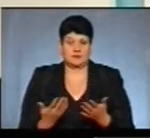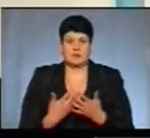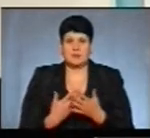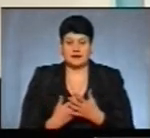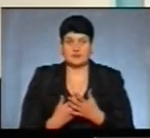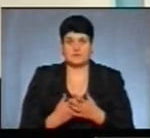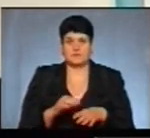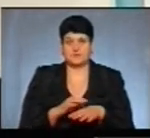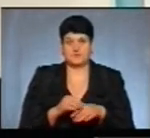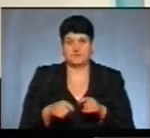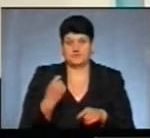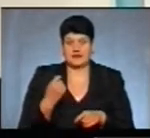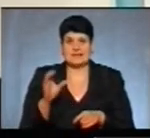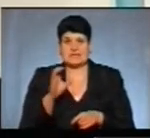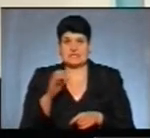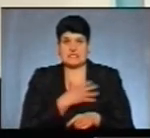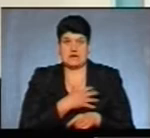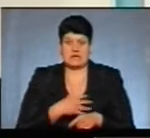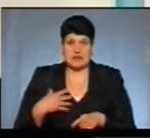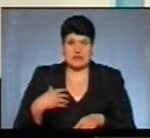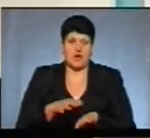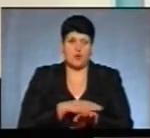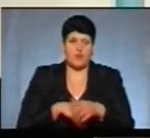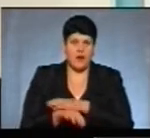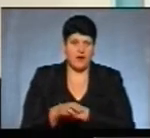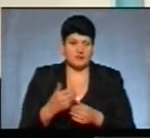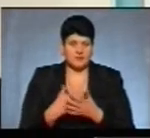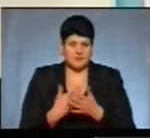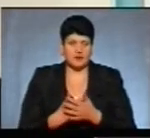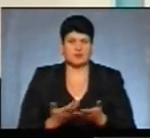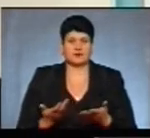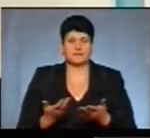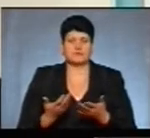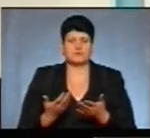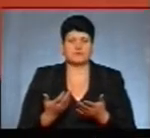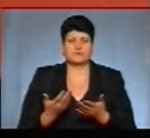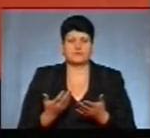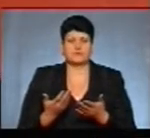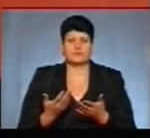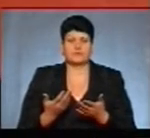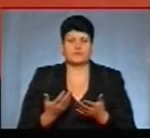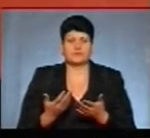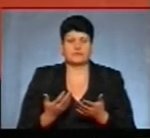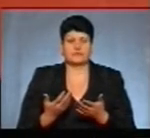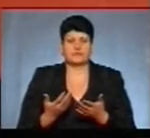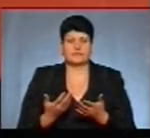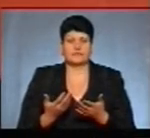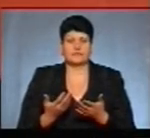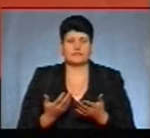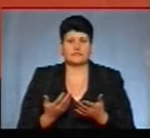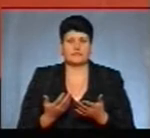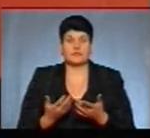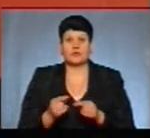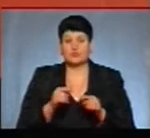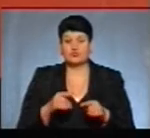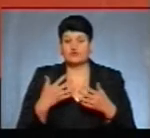є тілесне ушкодження, є синяки на руках, так? Ну, в народі синяки ссадини. От, тут